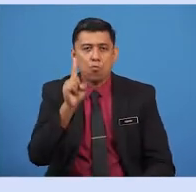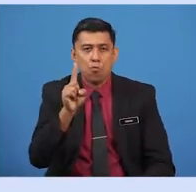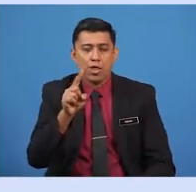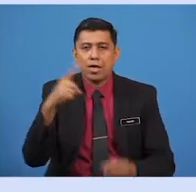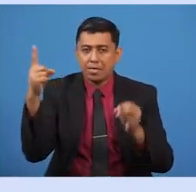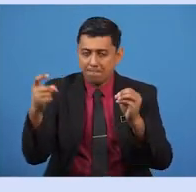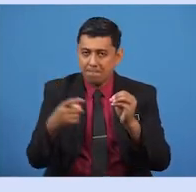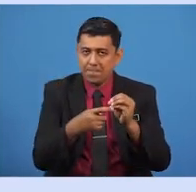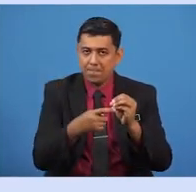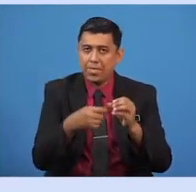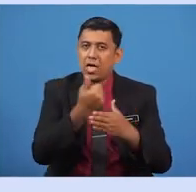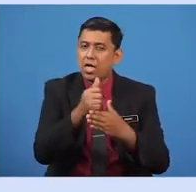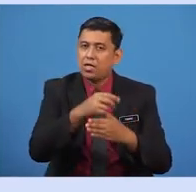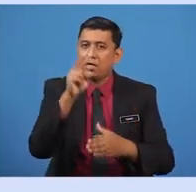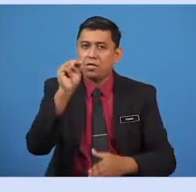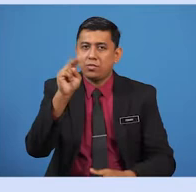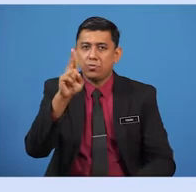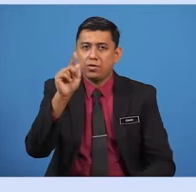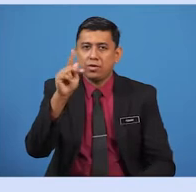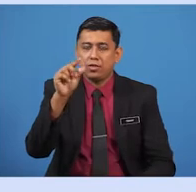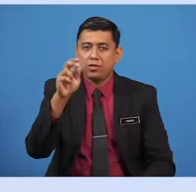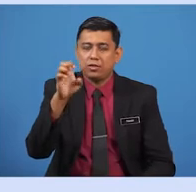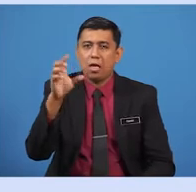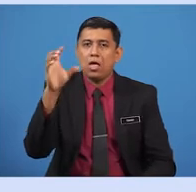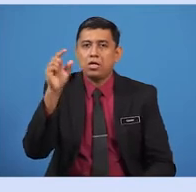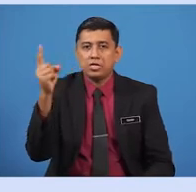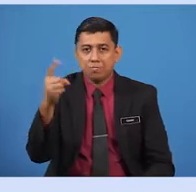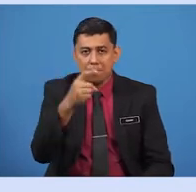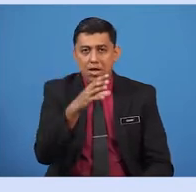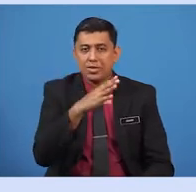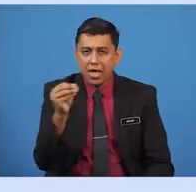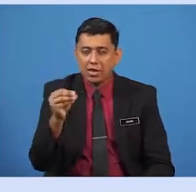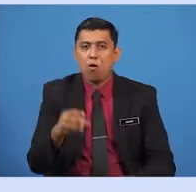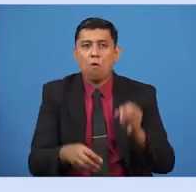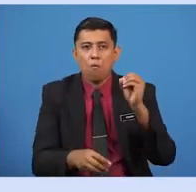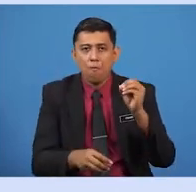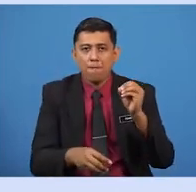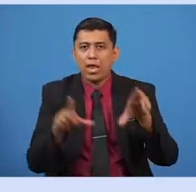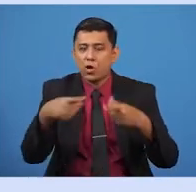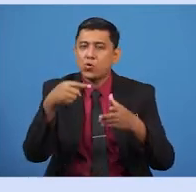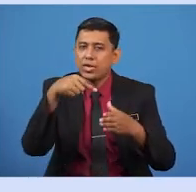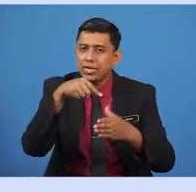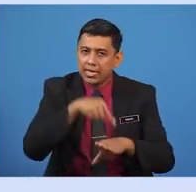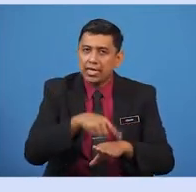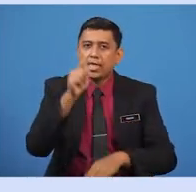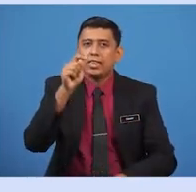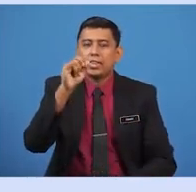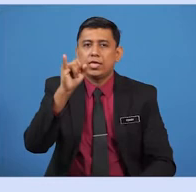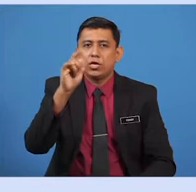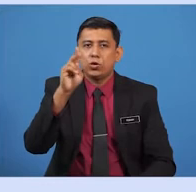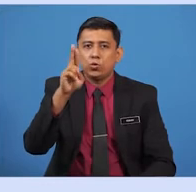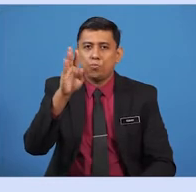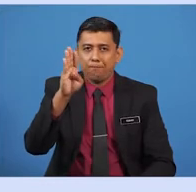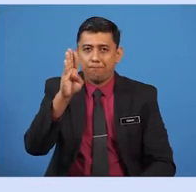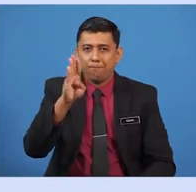persenyawaan antara nukleus sperma dan nukleus ovum berlaku di tiub falopio. Yang kedua,